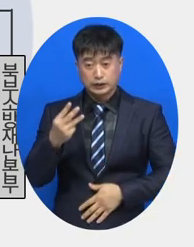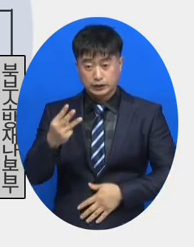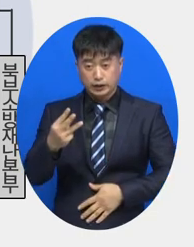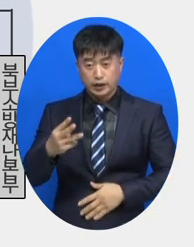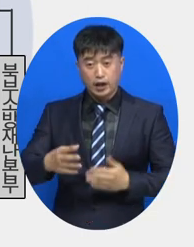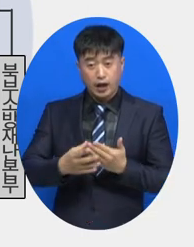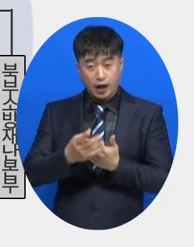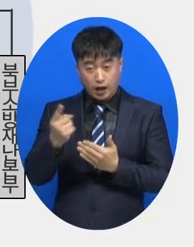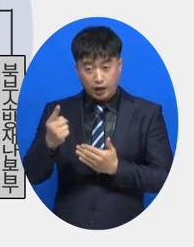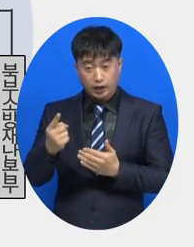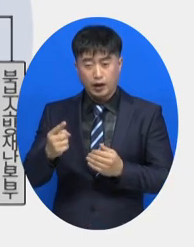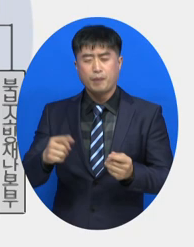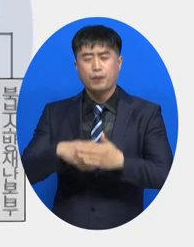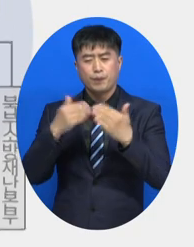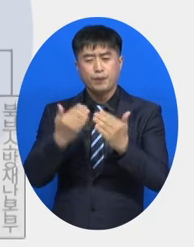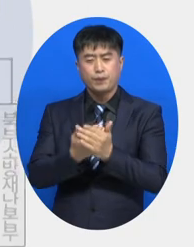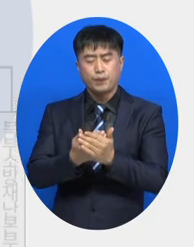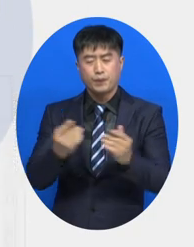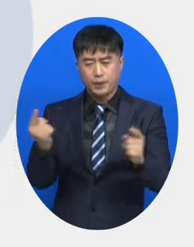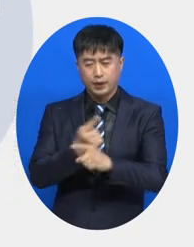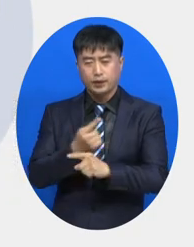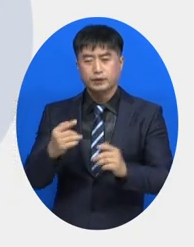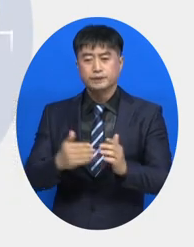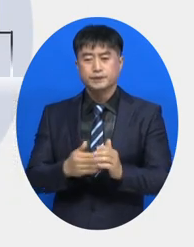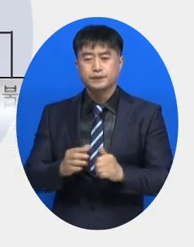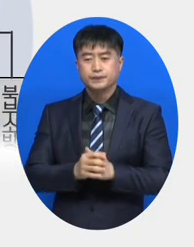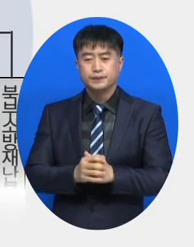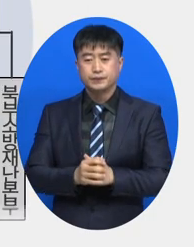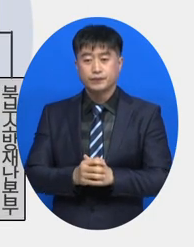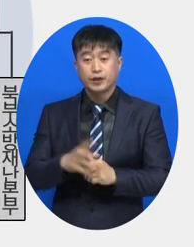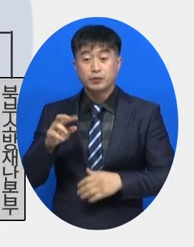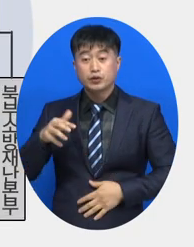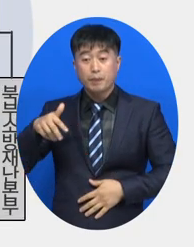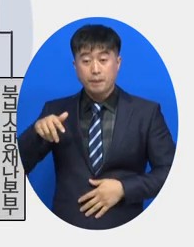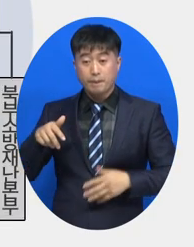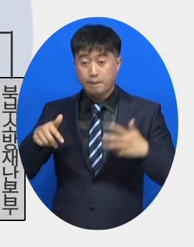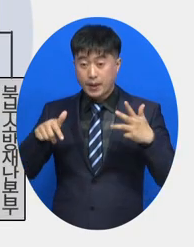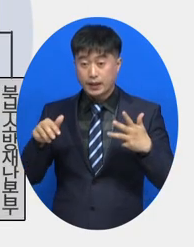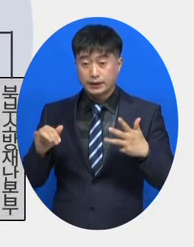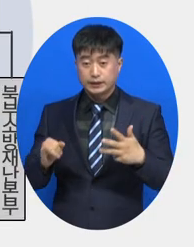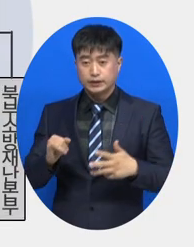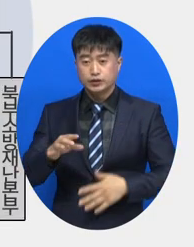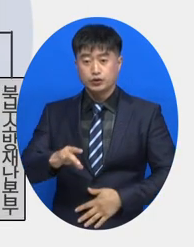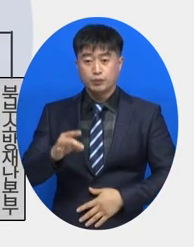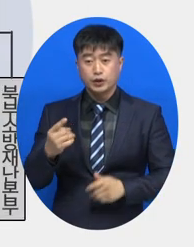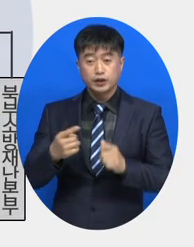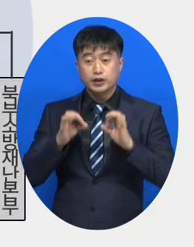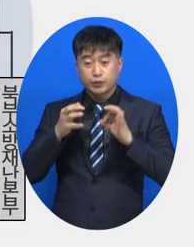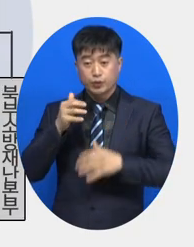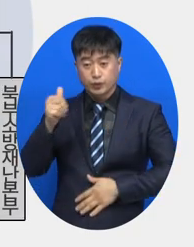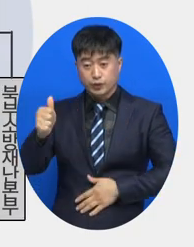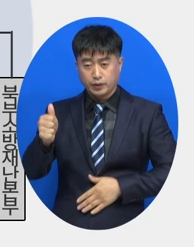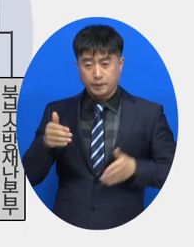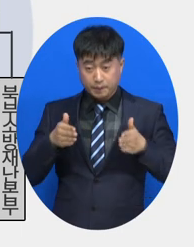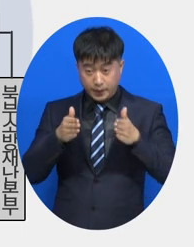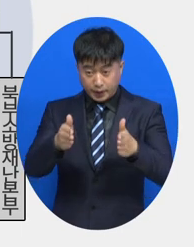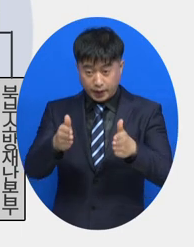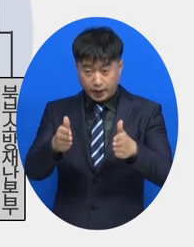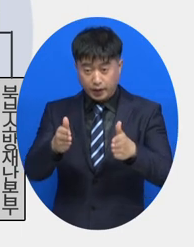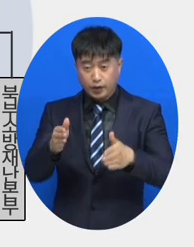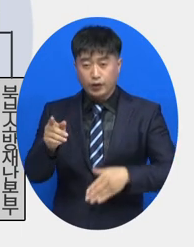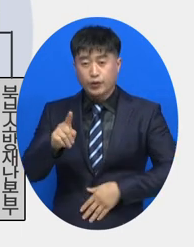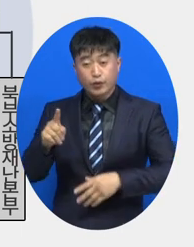이름과 조직체제가 아예 달라진 걸 보실 수 있습니다. 민선 8기 초 김동연 후의 항해